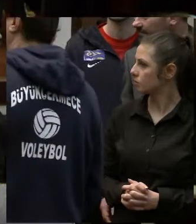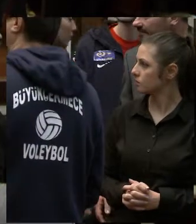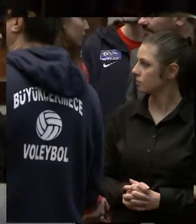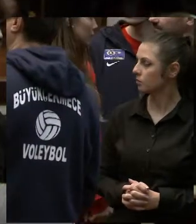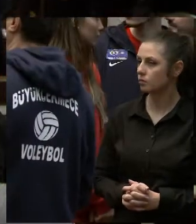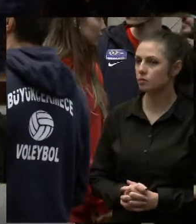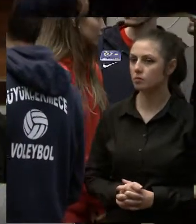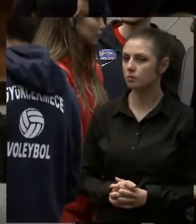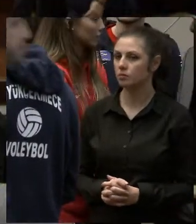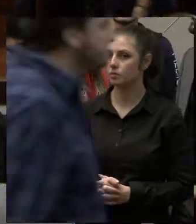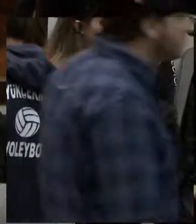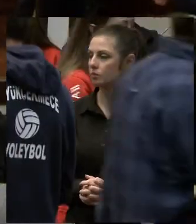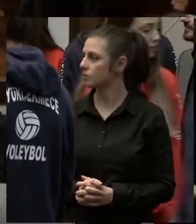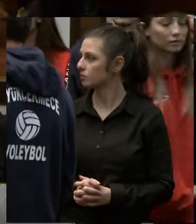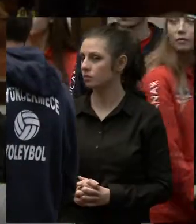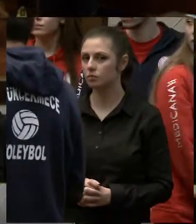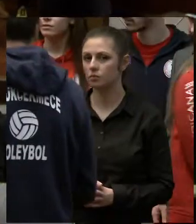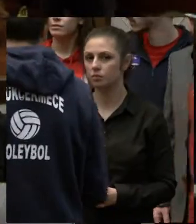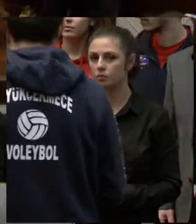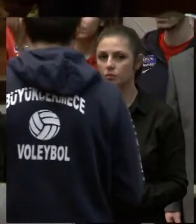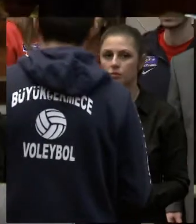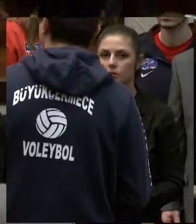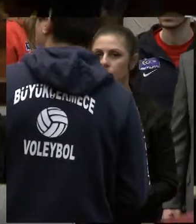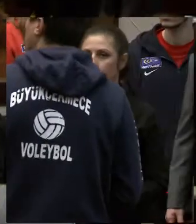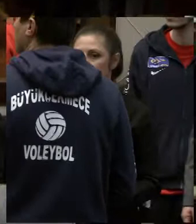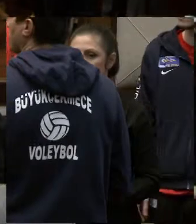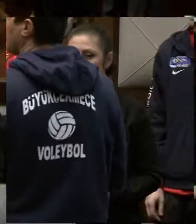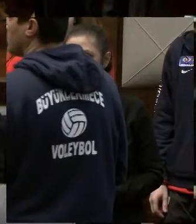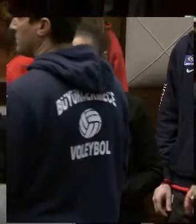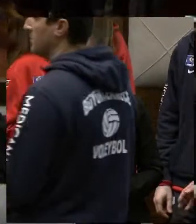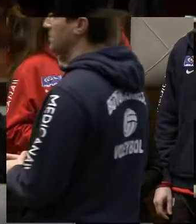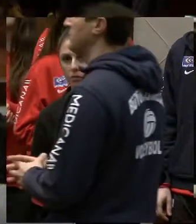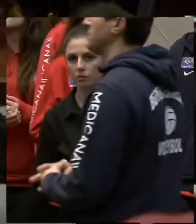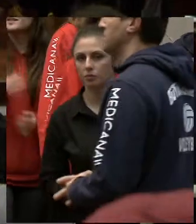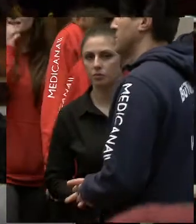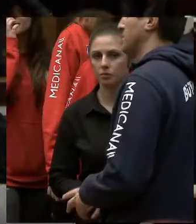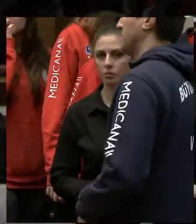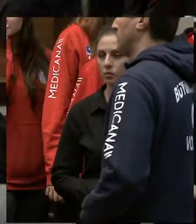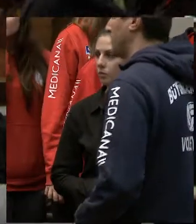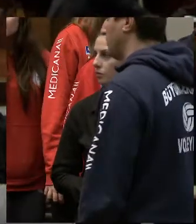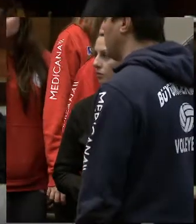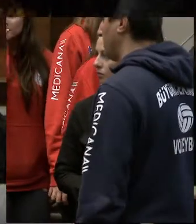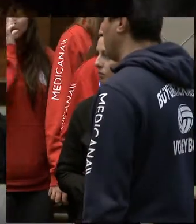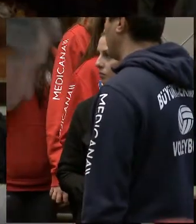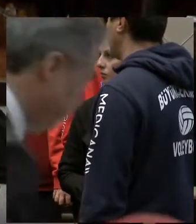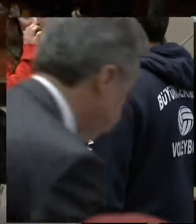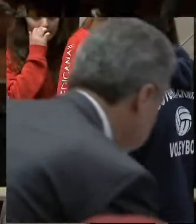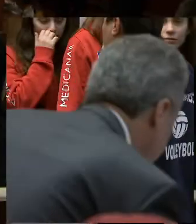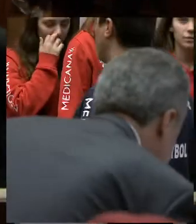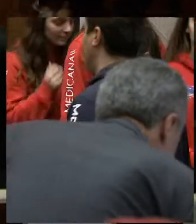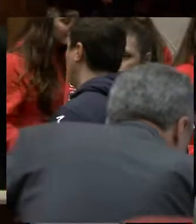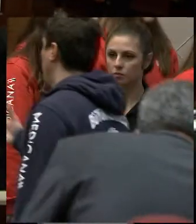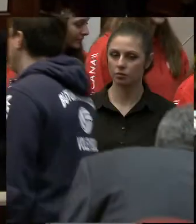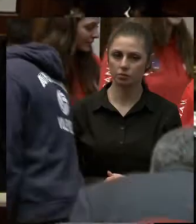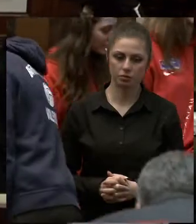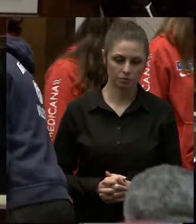Meclisimiz adına tüm arkadaşlarımızın, tüm buraya gelen sporcu arkadaşlarımızın yeni yılını kutluyoruz. Sizlere sağlık, esenlik ve